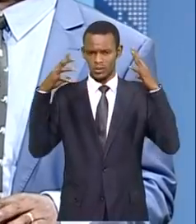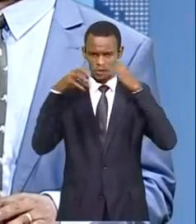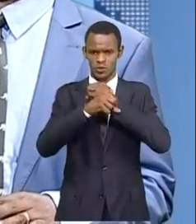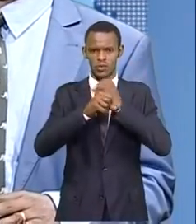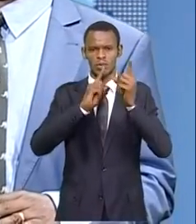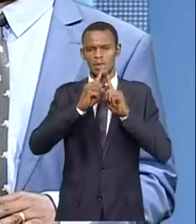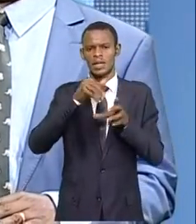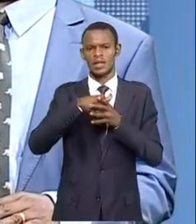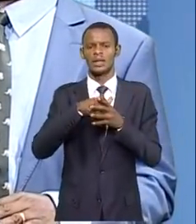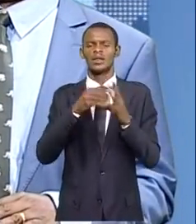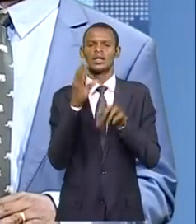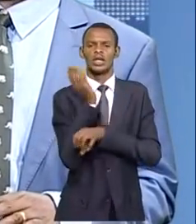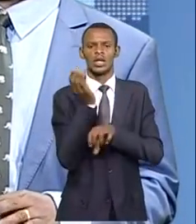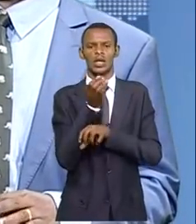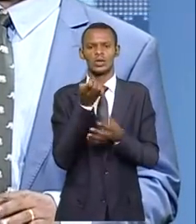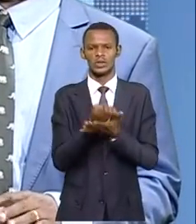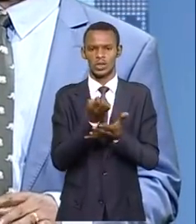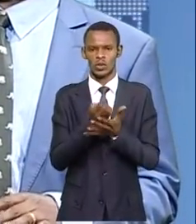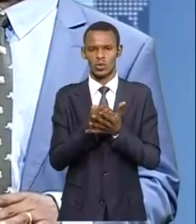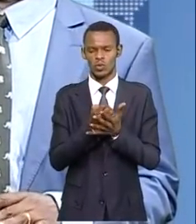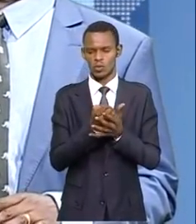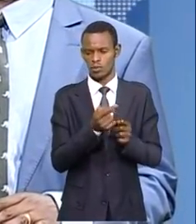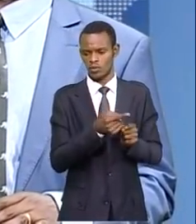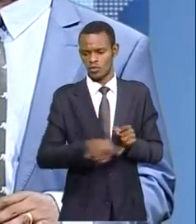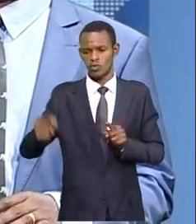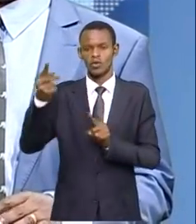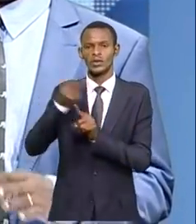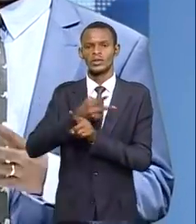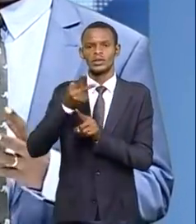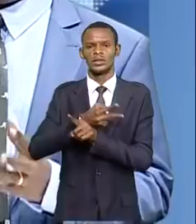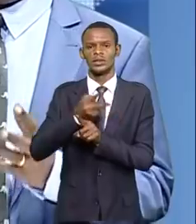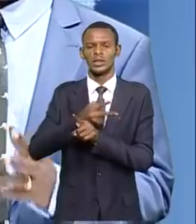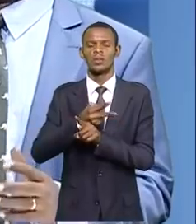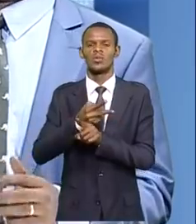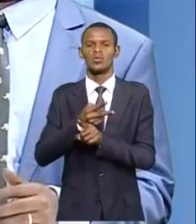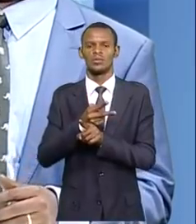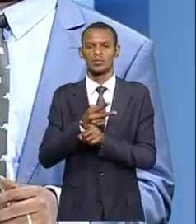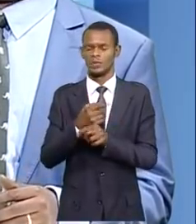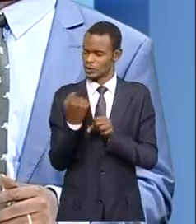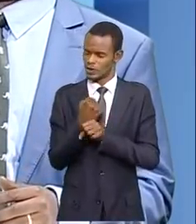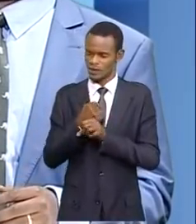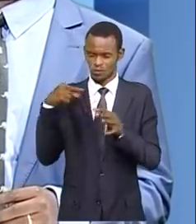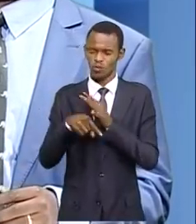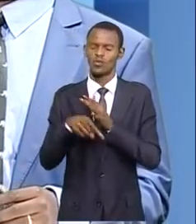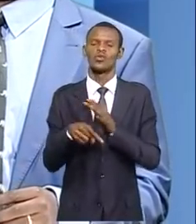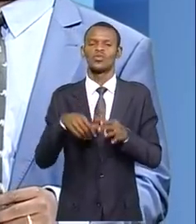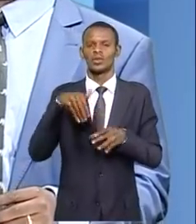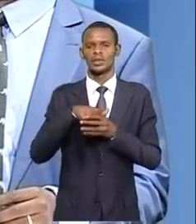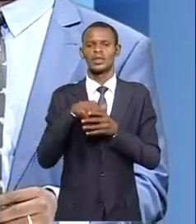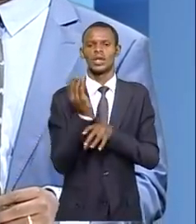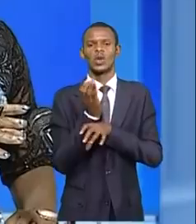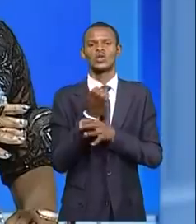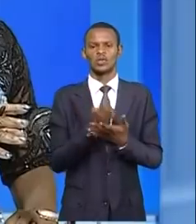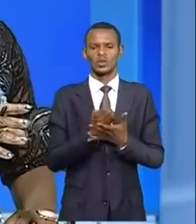allons faire pendant les deux mois des sessions qui sont des mois intenses d'activité au sein du conseil économique